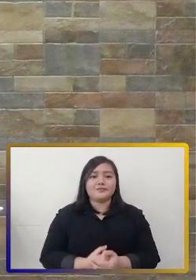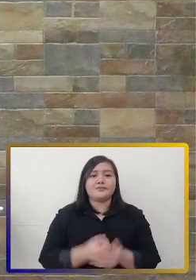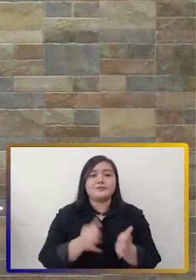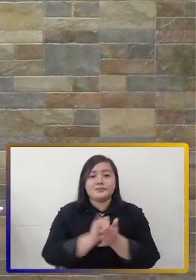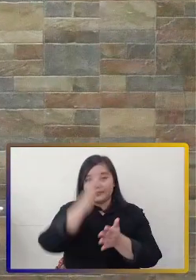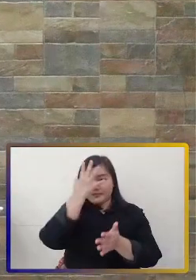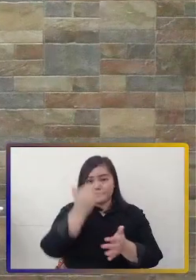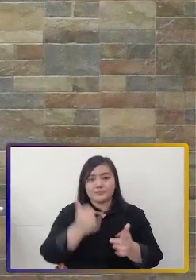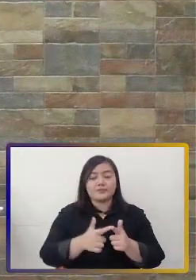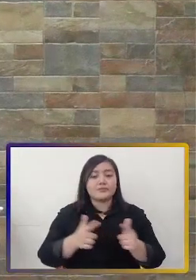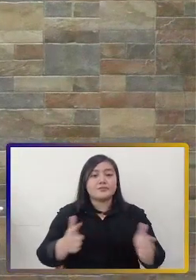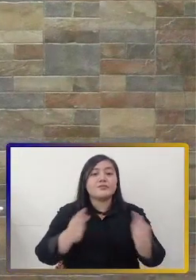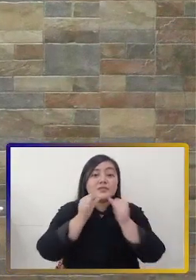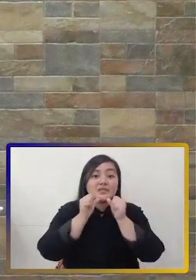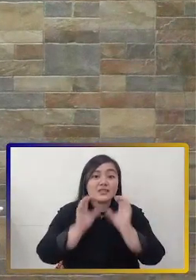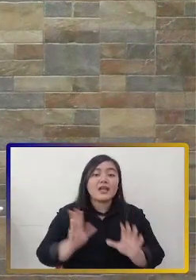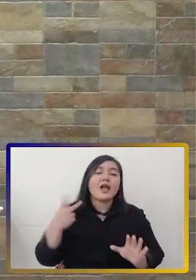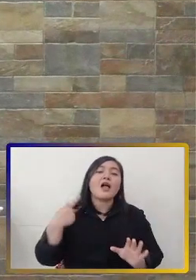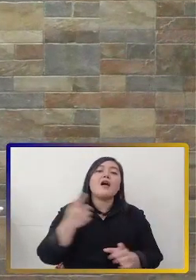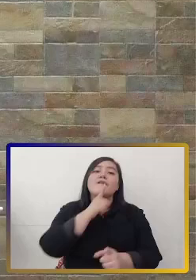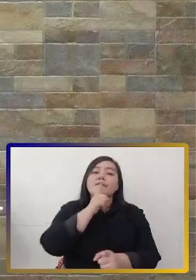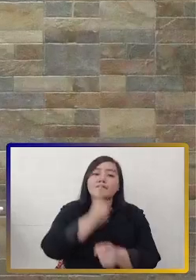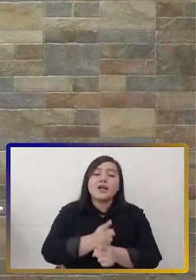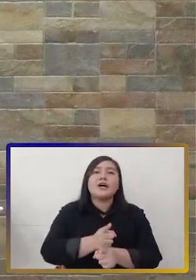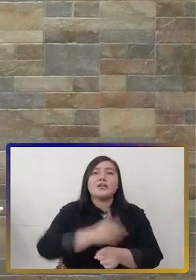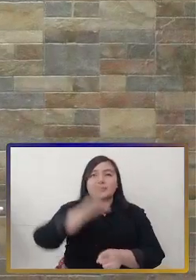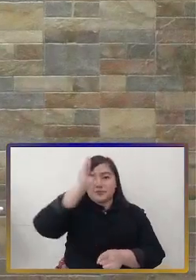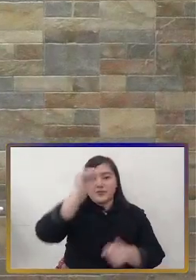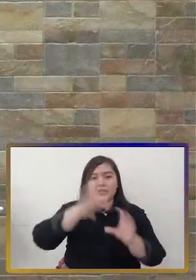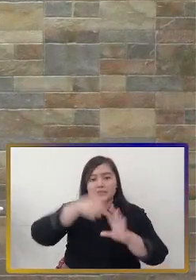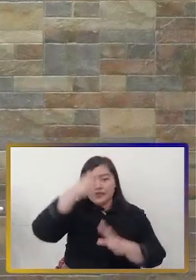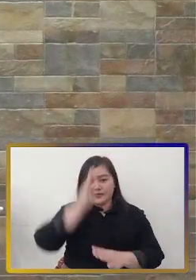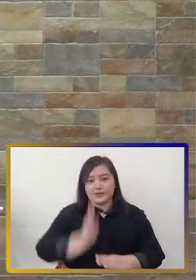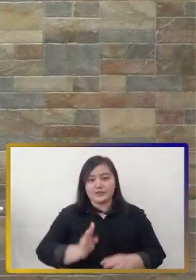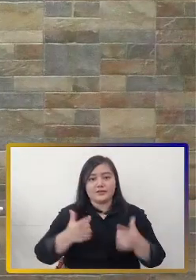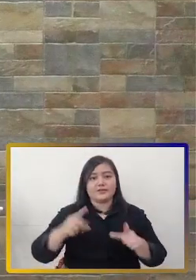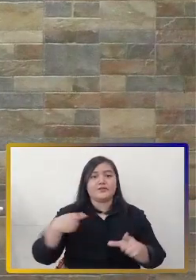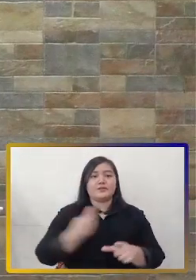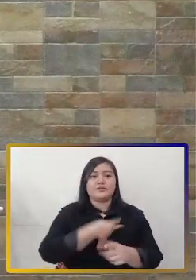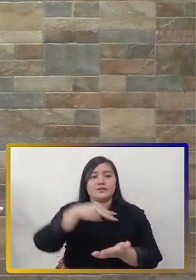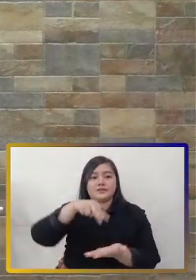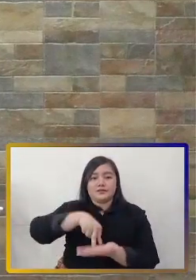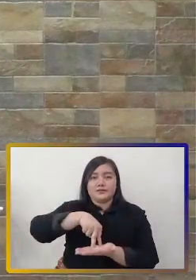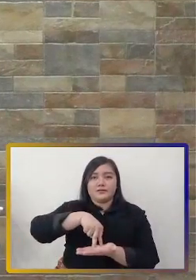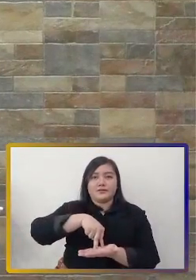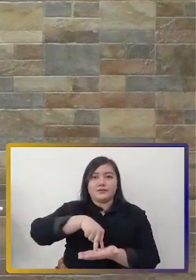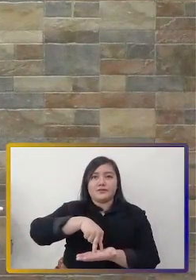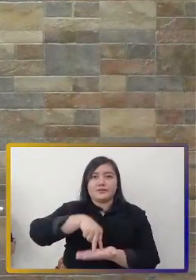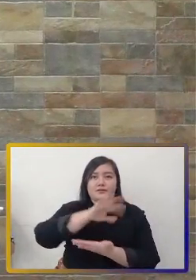blessing that we have the right man of God. Amen! Alright, let's all stand up, please. Tayo po ay magwawakas sa